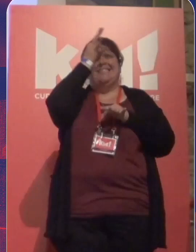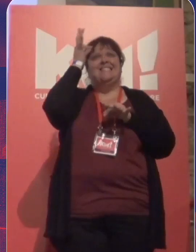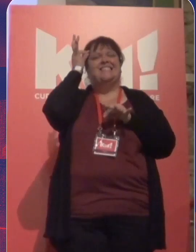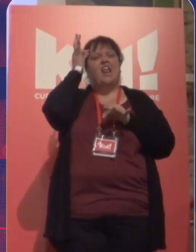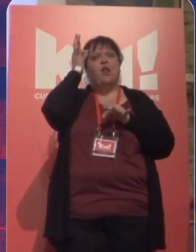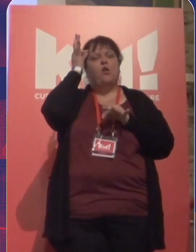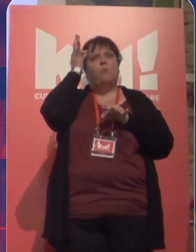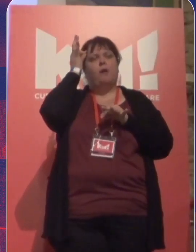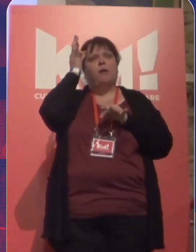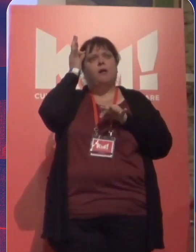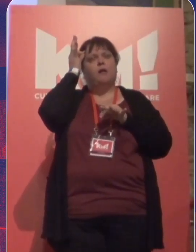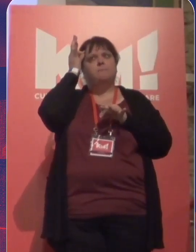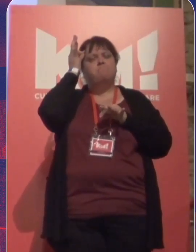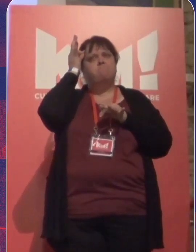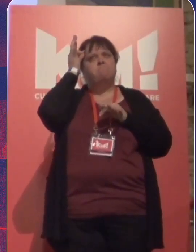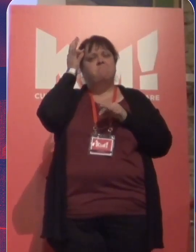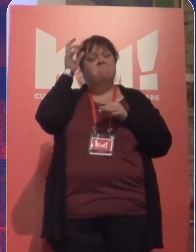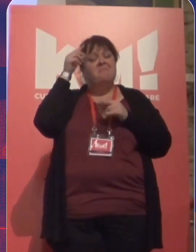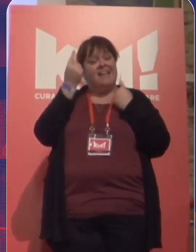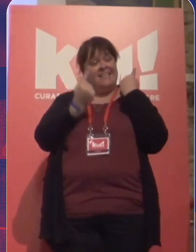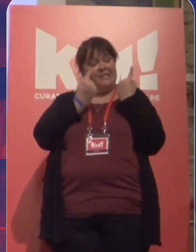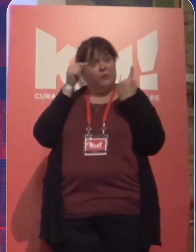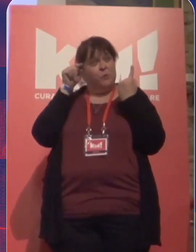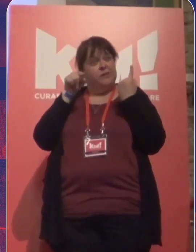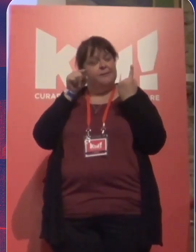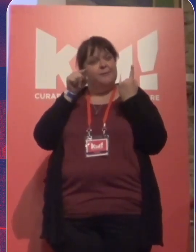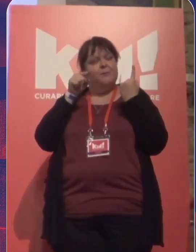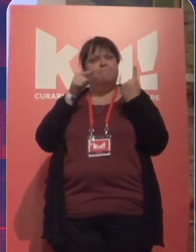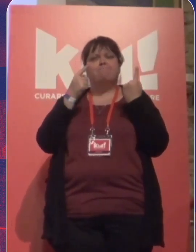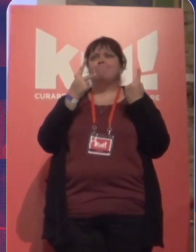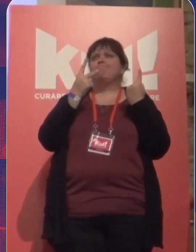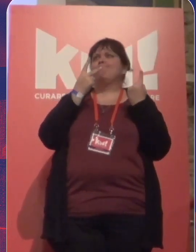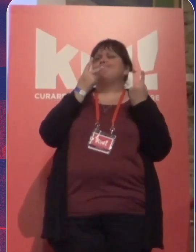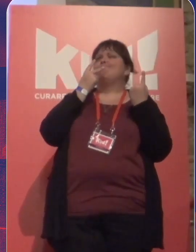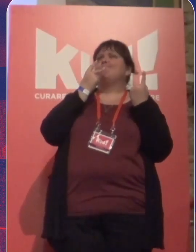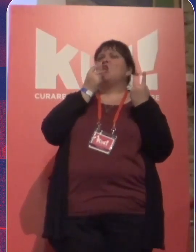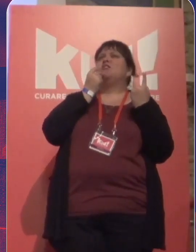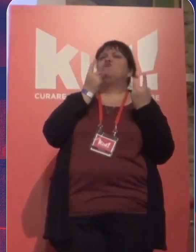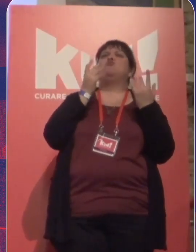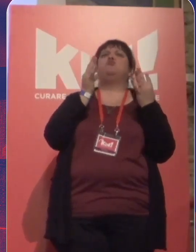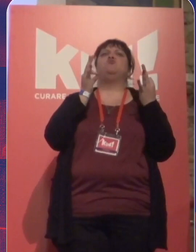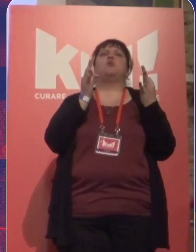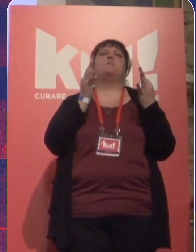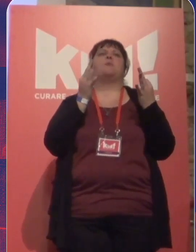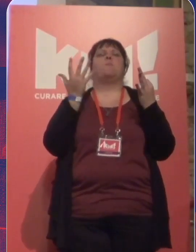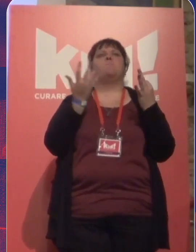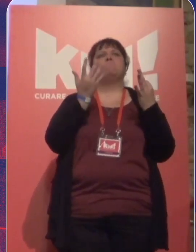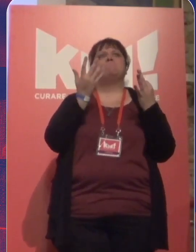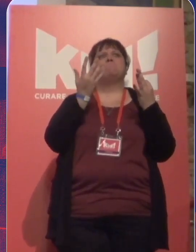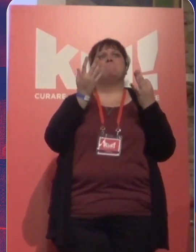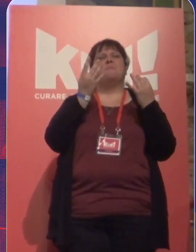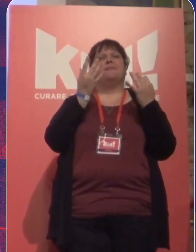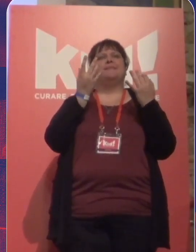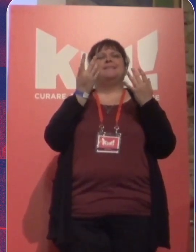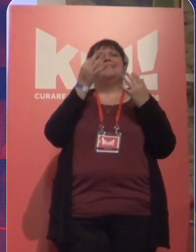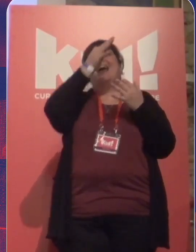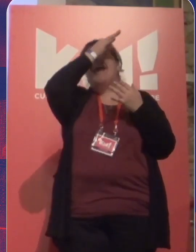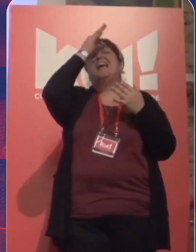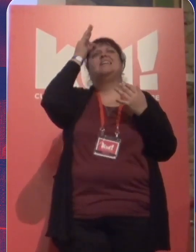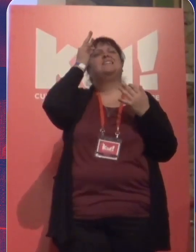ci dice qualcosa sulla qualità sulla natura del trauma che abbiamo che abbiamo vissuto dunque facciamo una riflessione